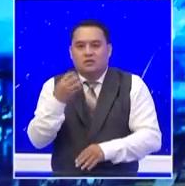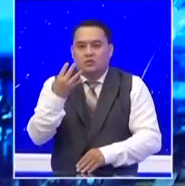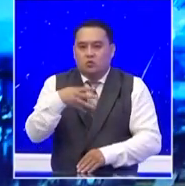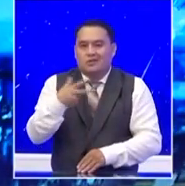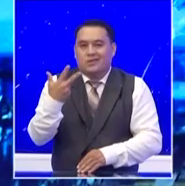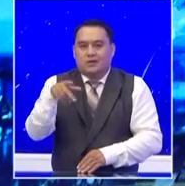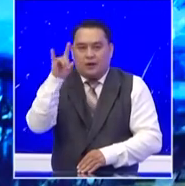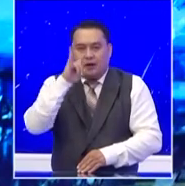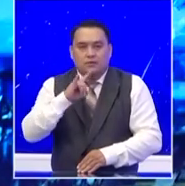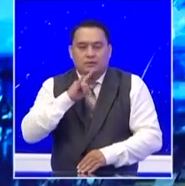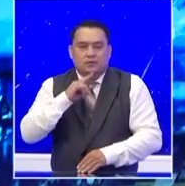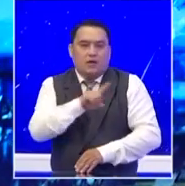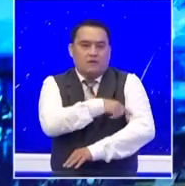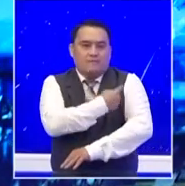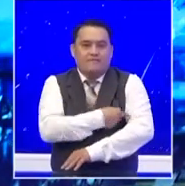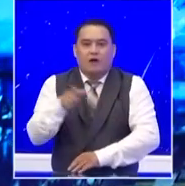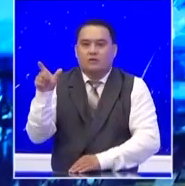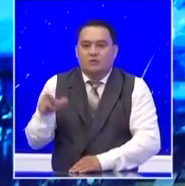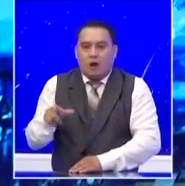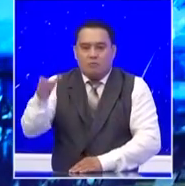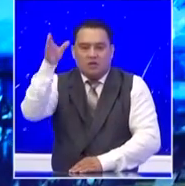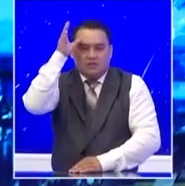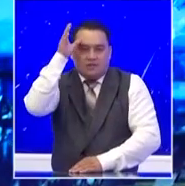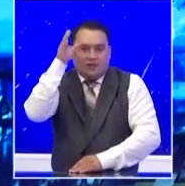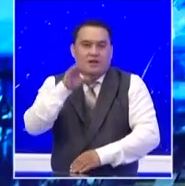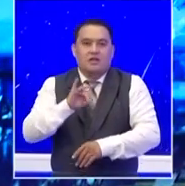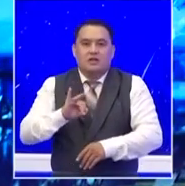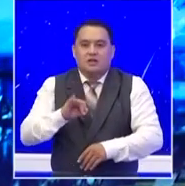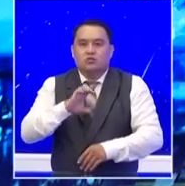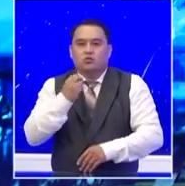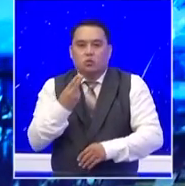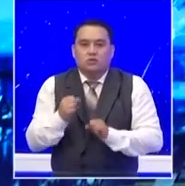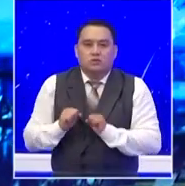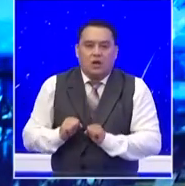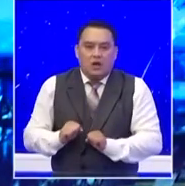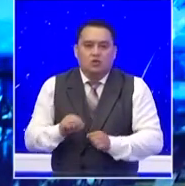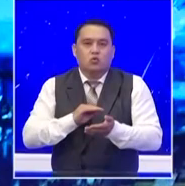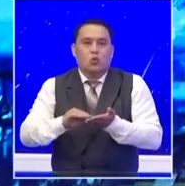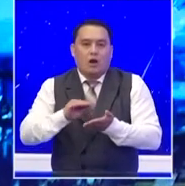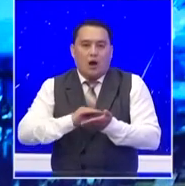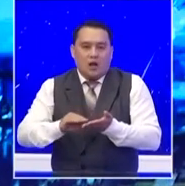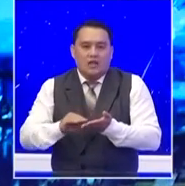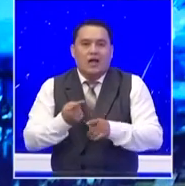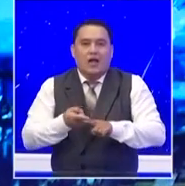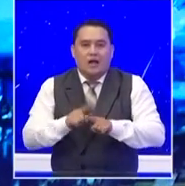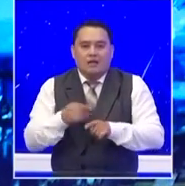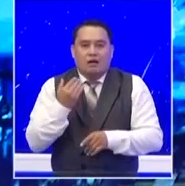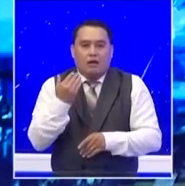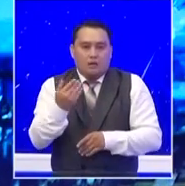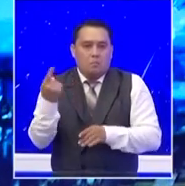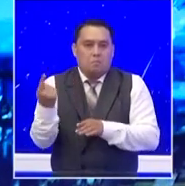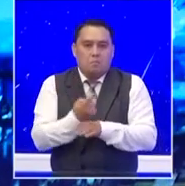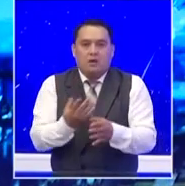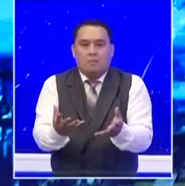казахстанца, плодотворно работающих в сферах образования, здравоохранения, социальной защиты и СМИ. Ведь именно они